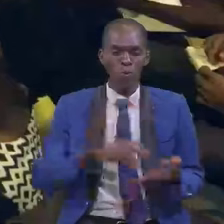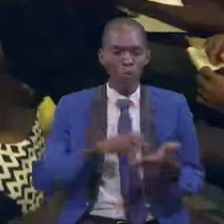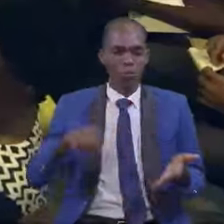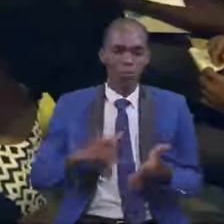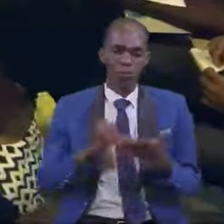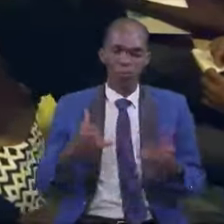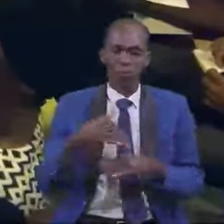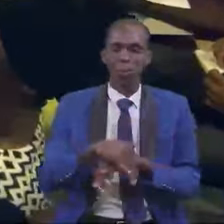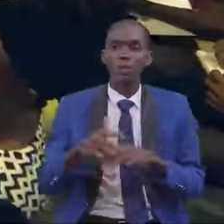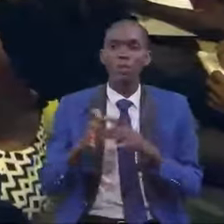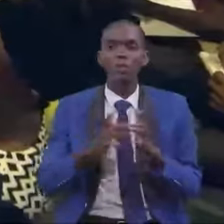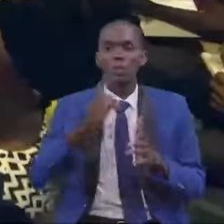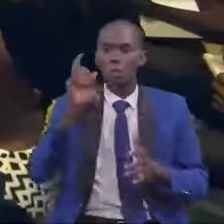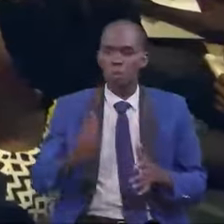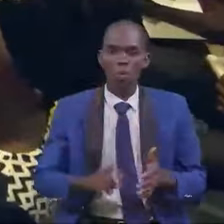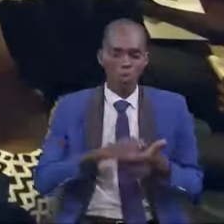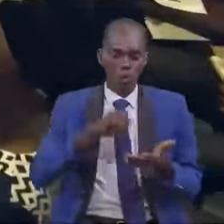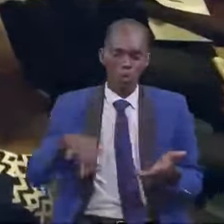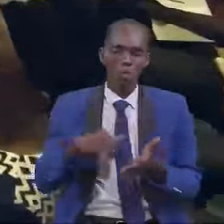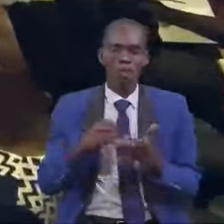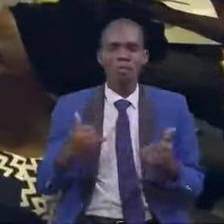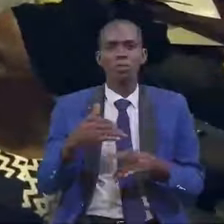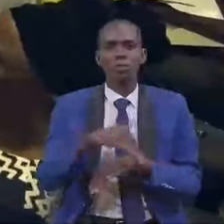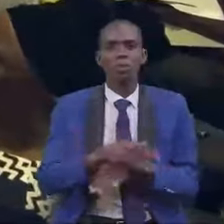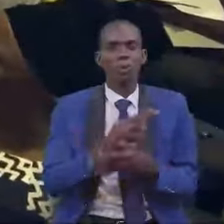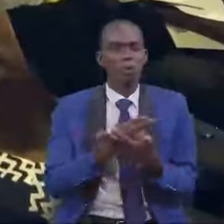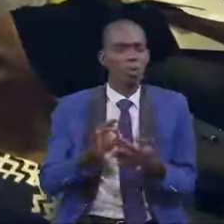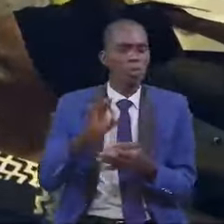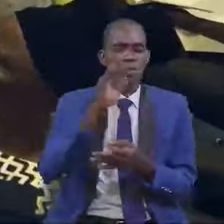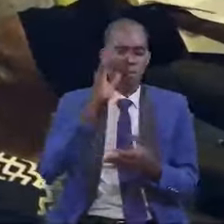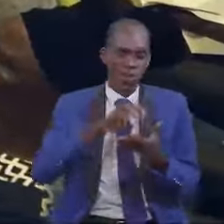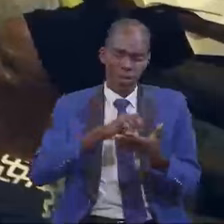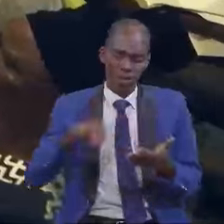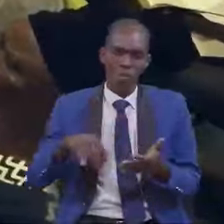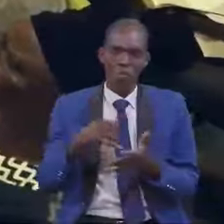Le Saint-Esprit doit l'enlever ce soir. Et dire que